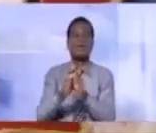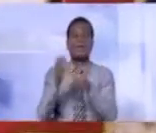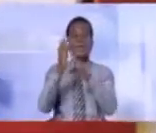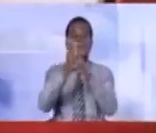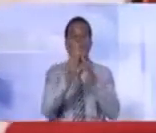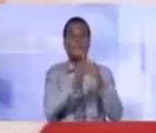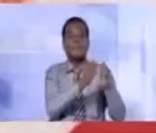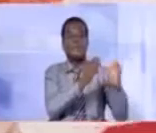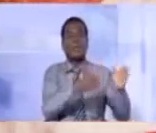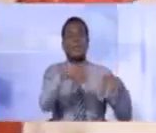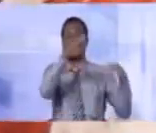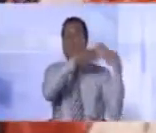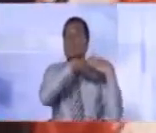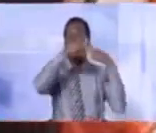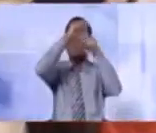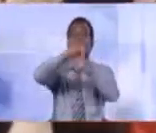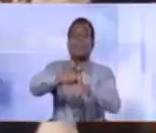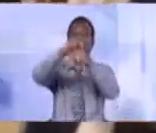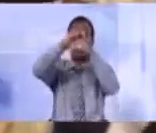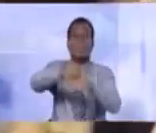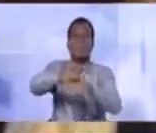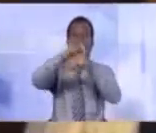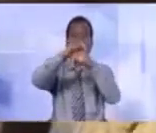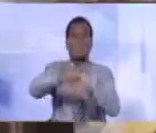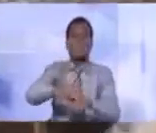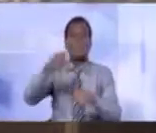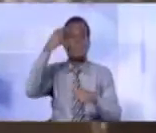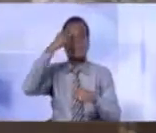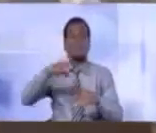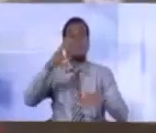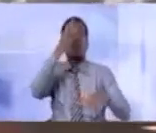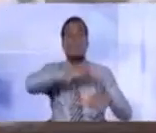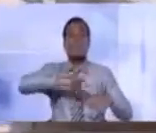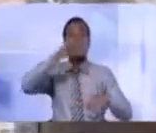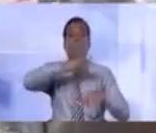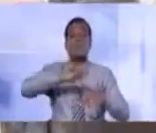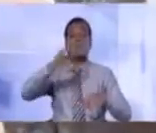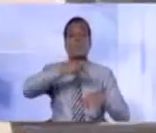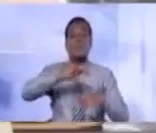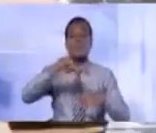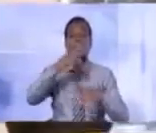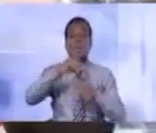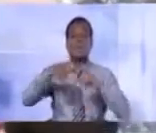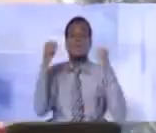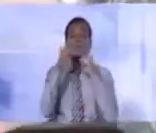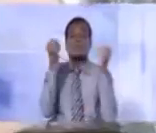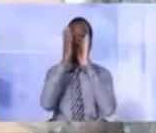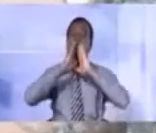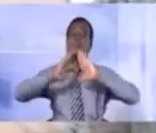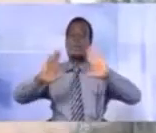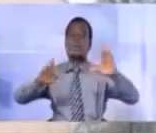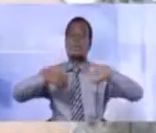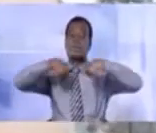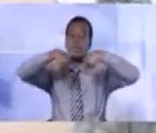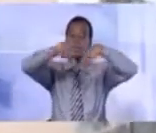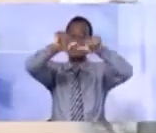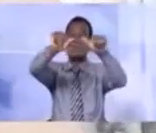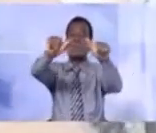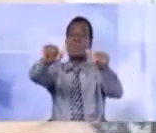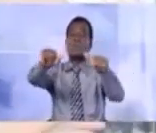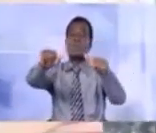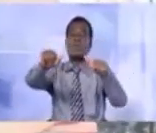des chefs traditionnels pour favoriser un climat de paix durable